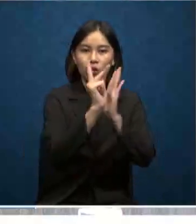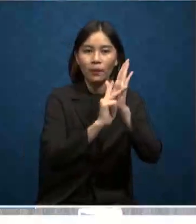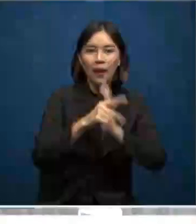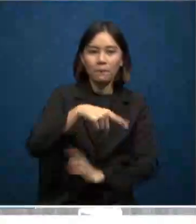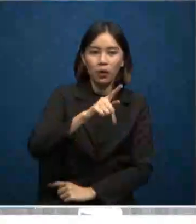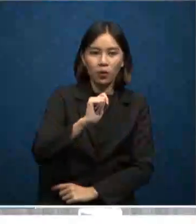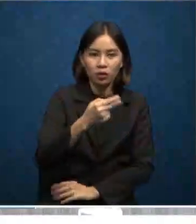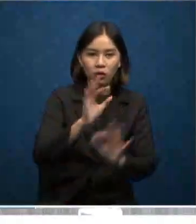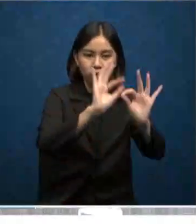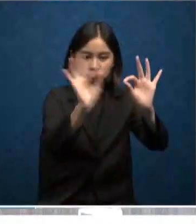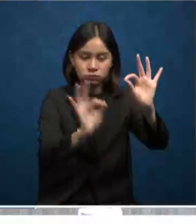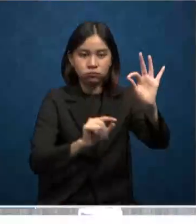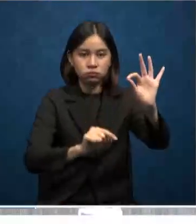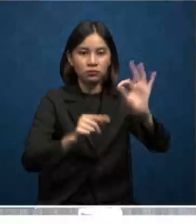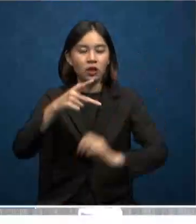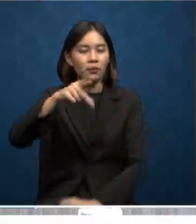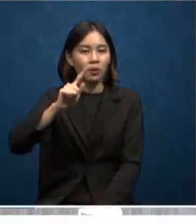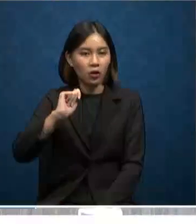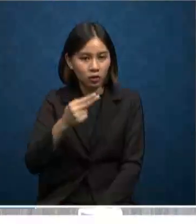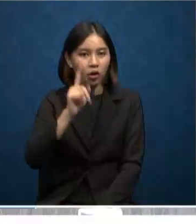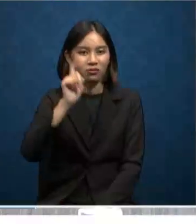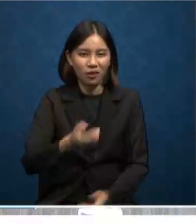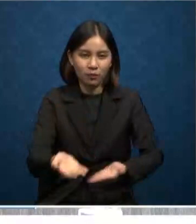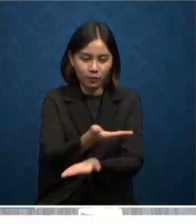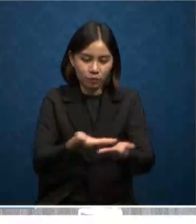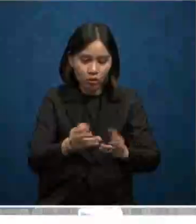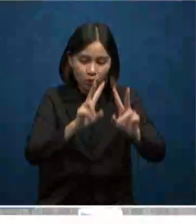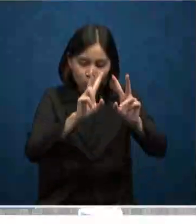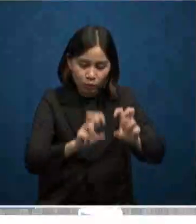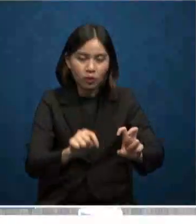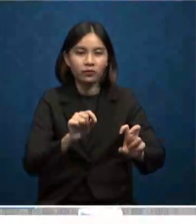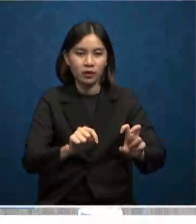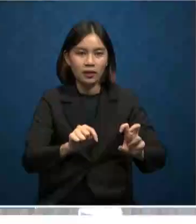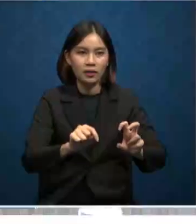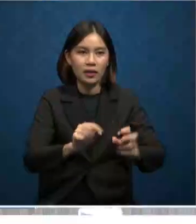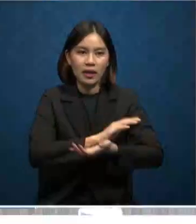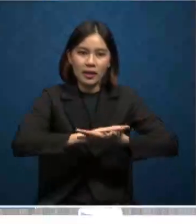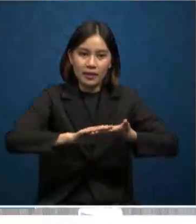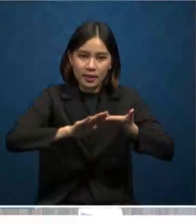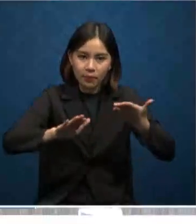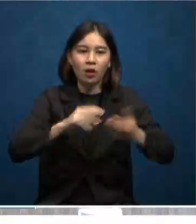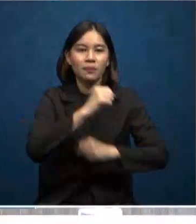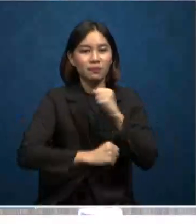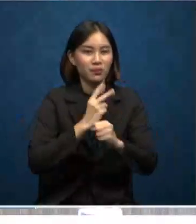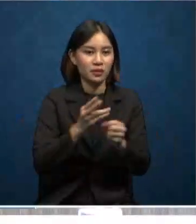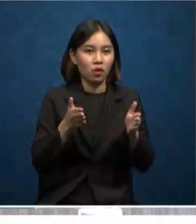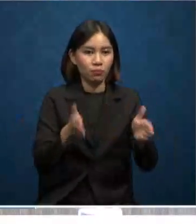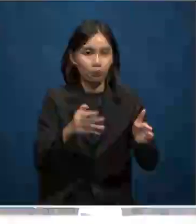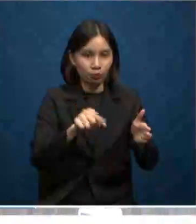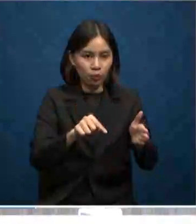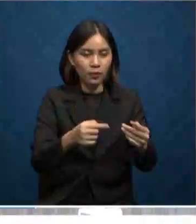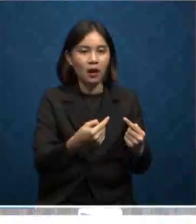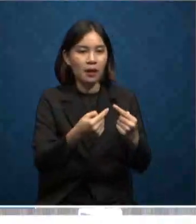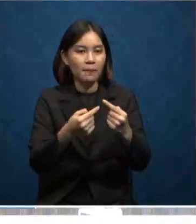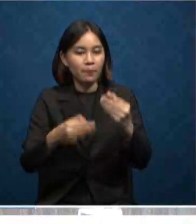ท.เนี่ยบอกว่าปปท.เนี่ยต้องไต่สวนพิจารณาวินิจฉัยเนี่ยให้เสร็จภายใน2ปีต่อได้อีก